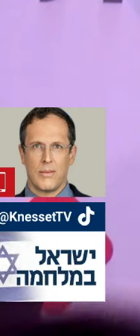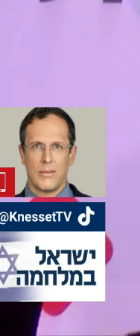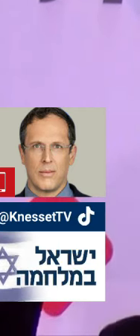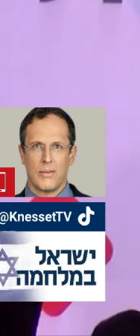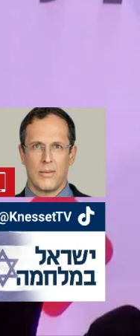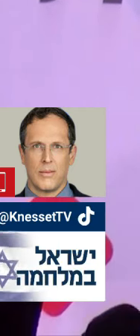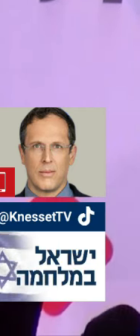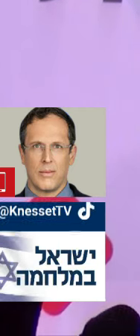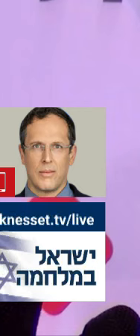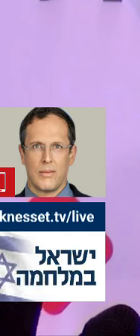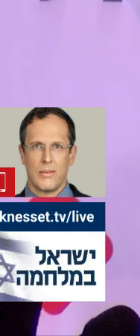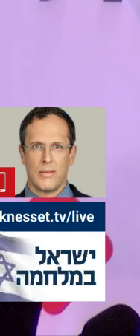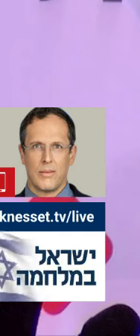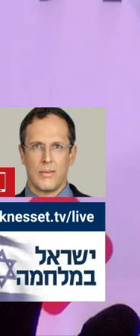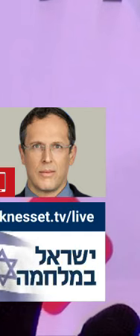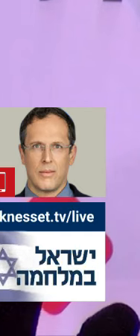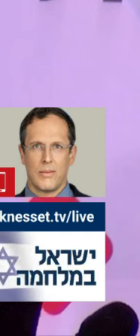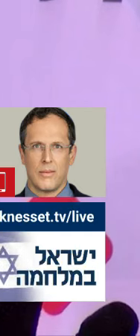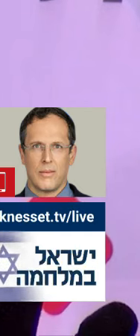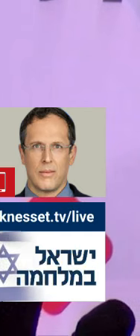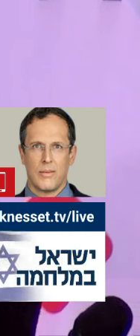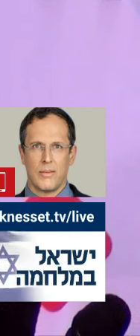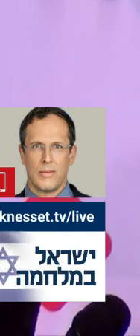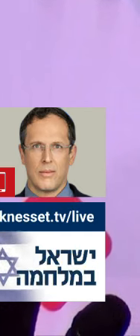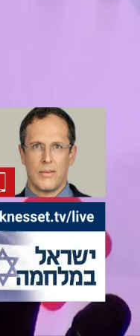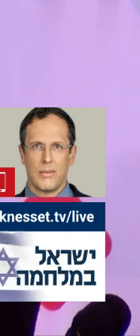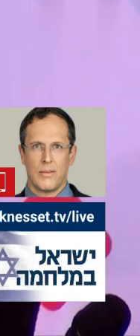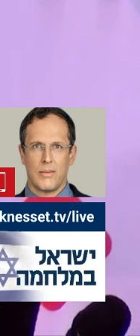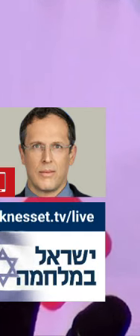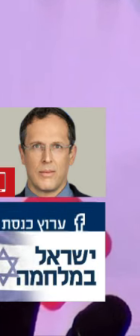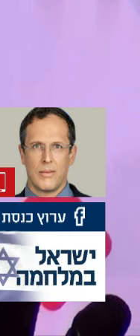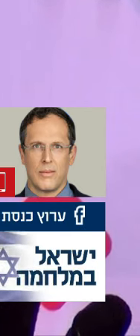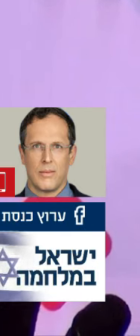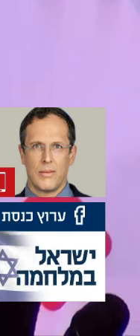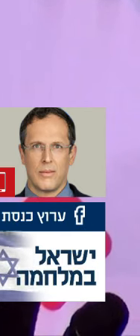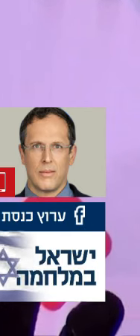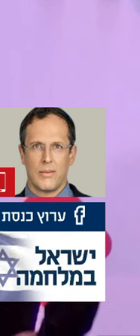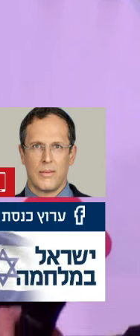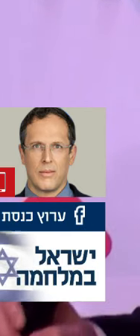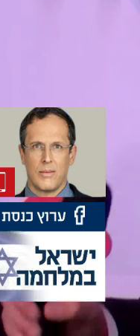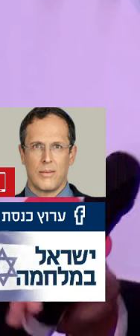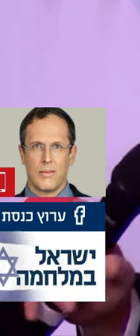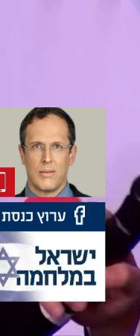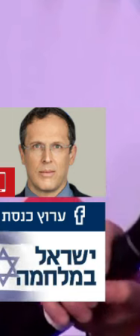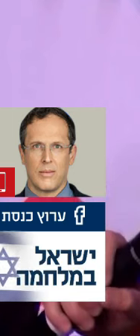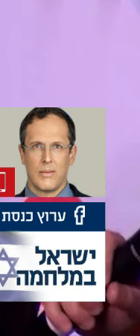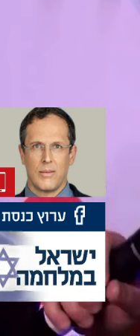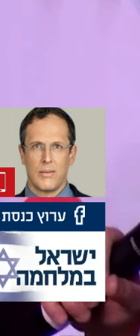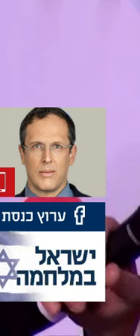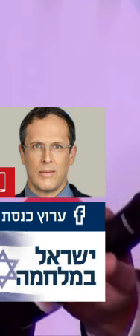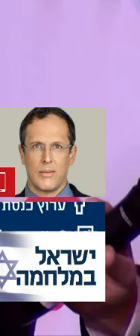שוב, אנחנו כאופוזיציה, תפקידנו לבקר גם את הממשלה וגם את הגורמים המבצעים כשהם לא מבצעים את